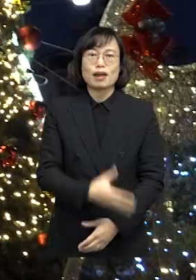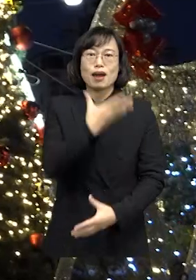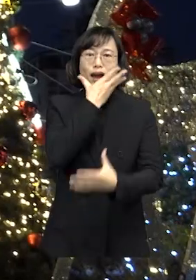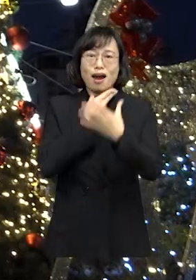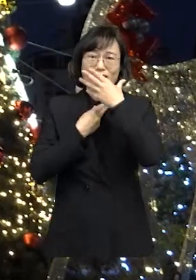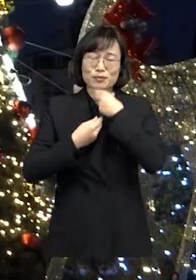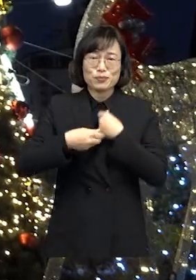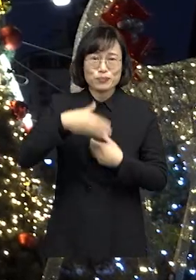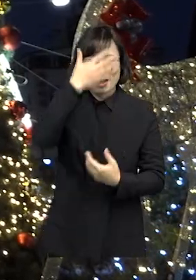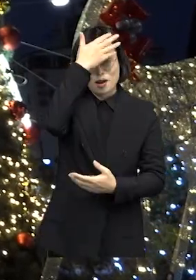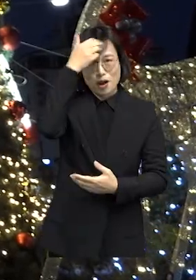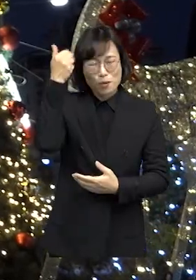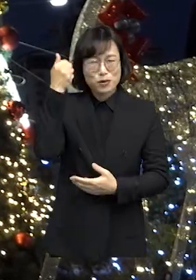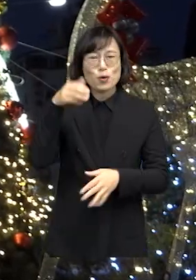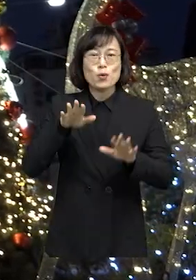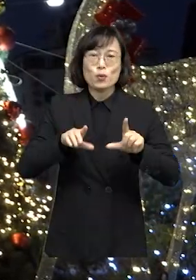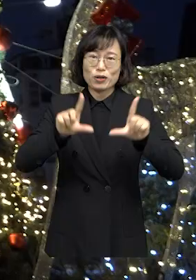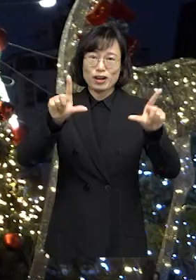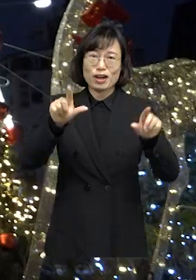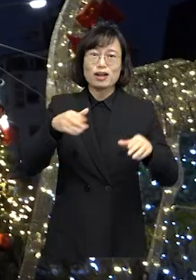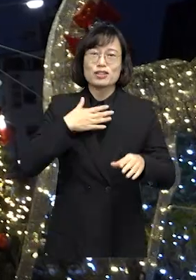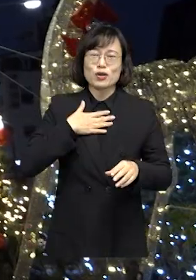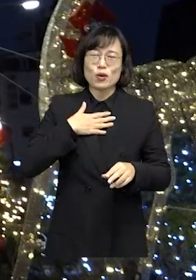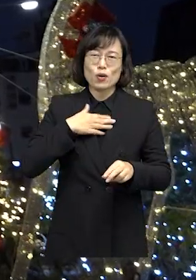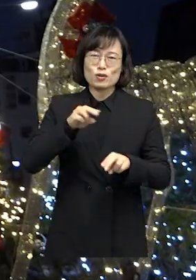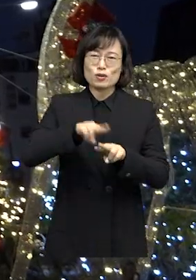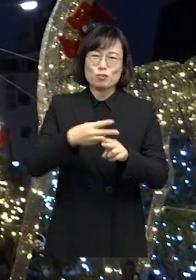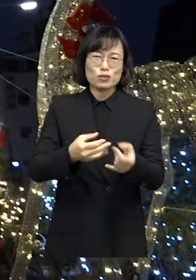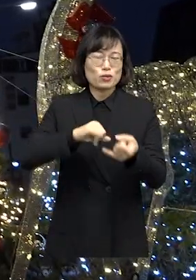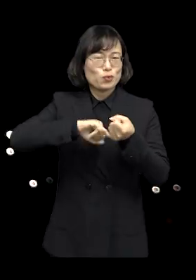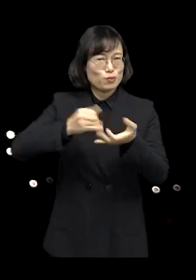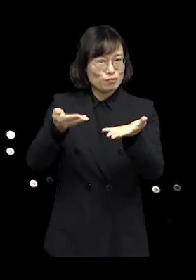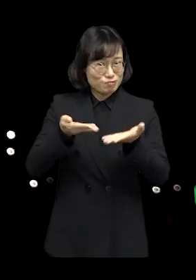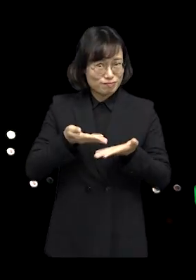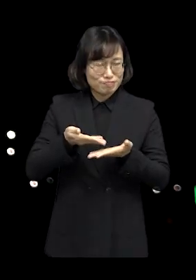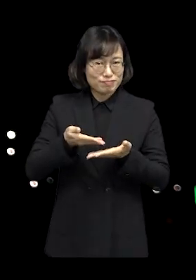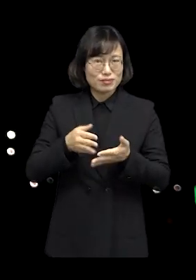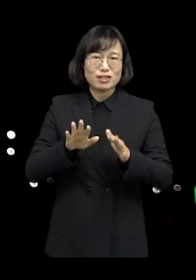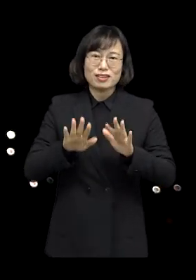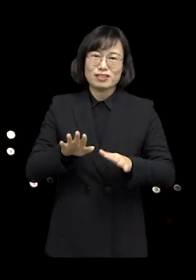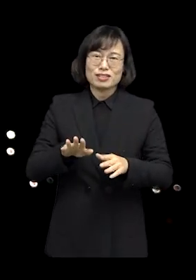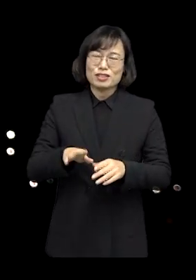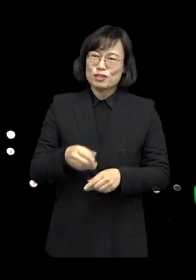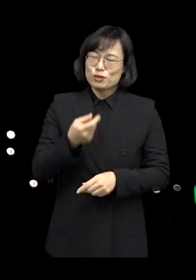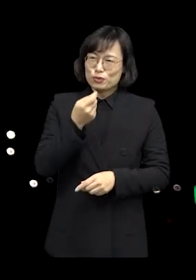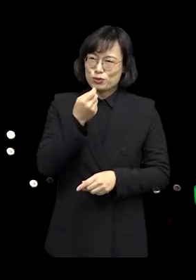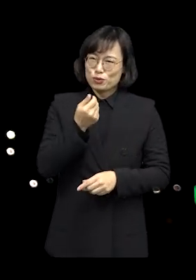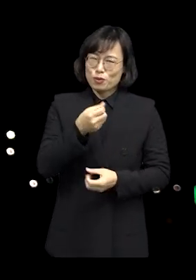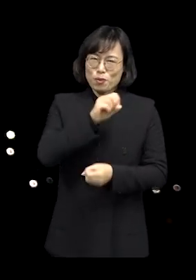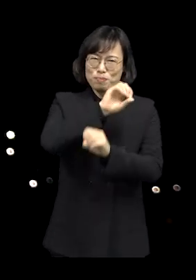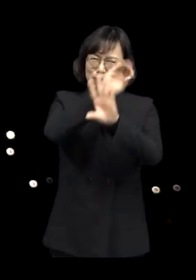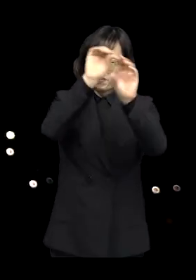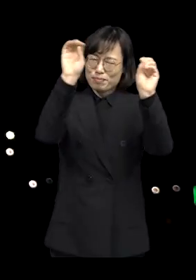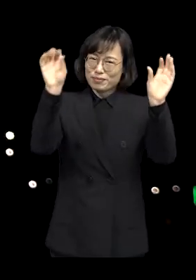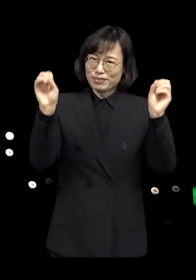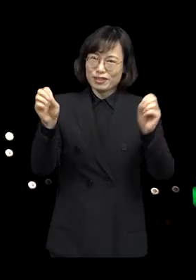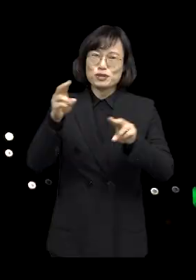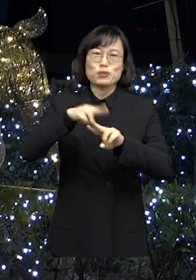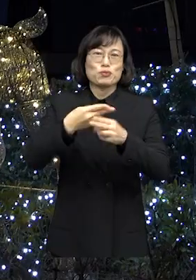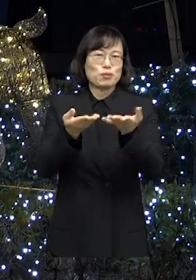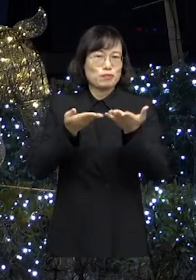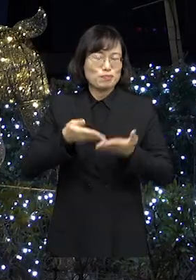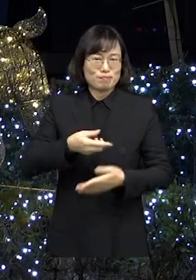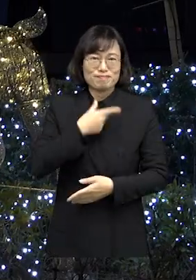산타 할아버지! 올해는 저 선물 꼭 주실 거죠? 저는 좀 화려하고 반짝거리는 게 갖고